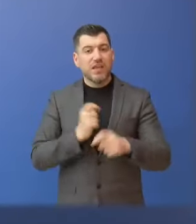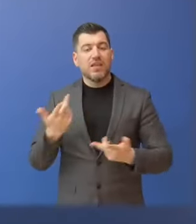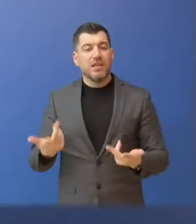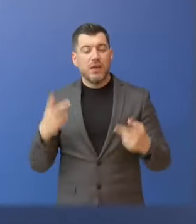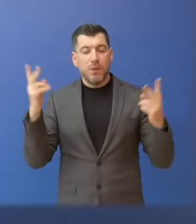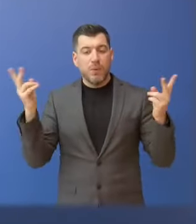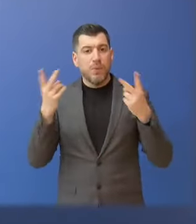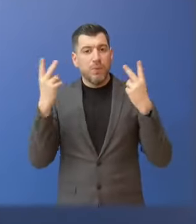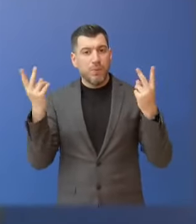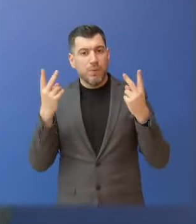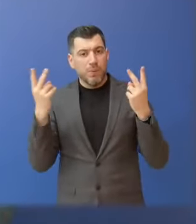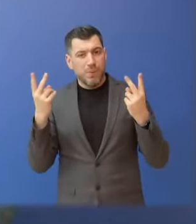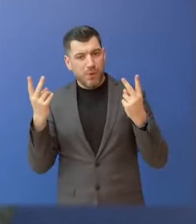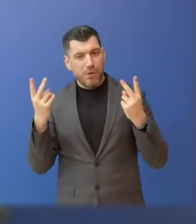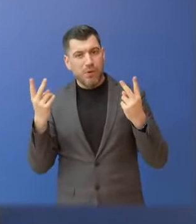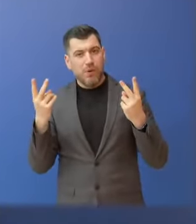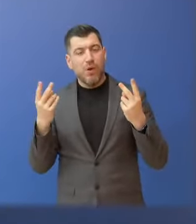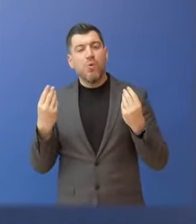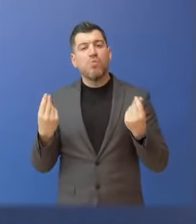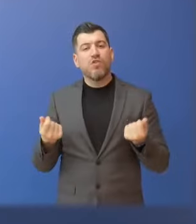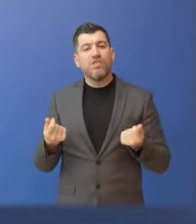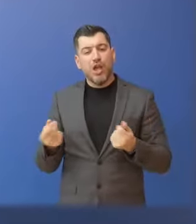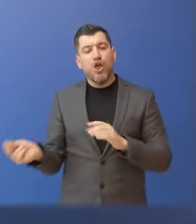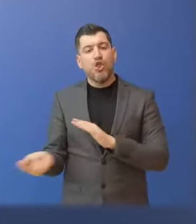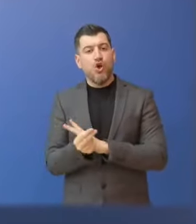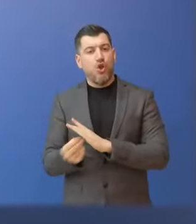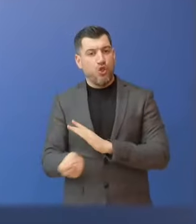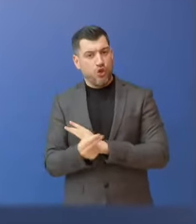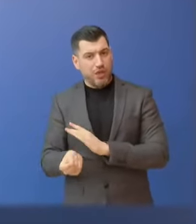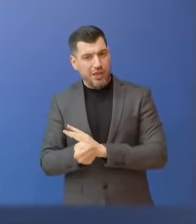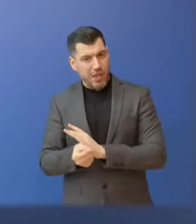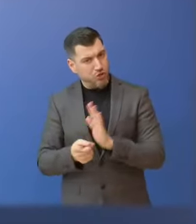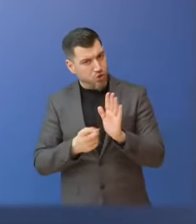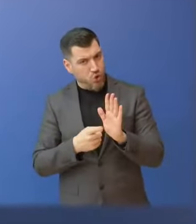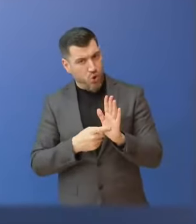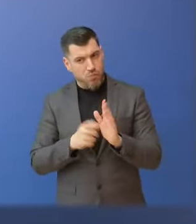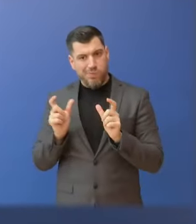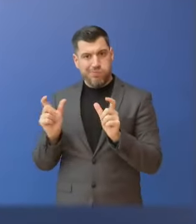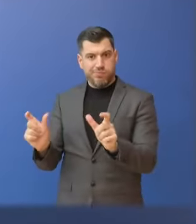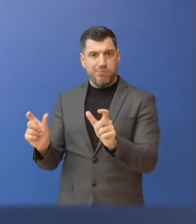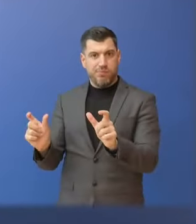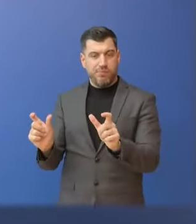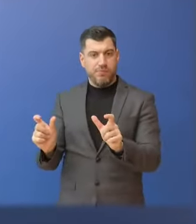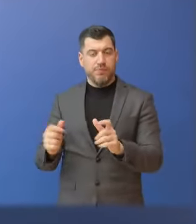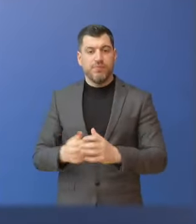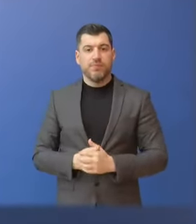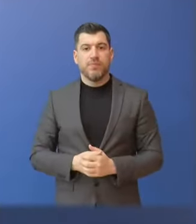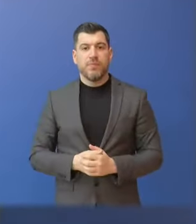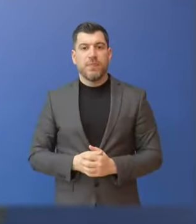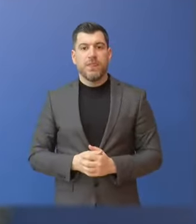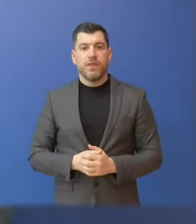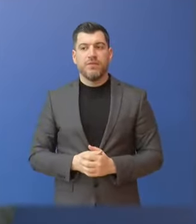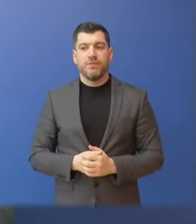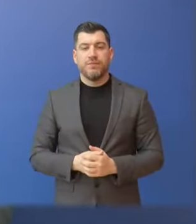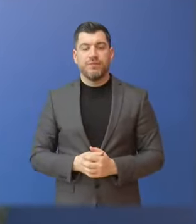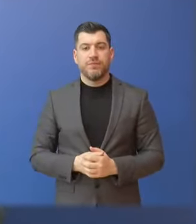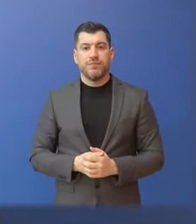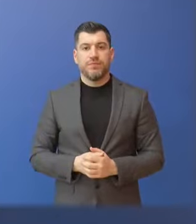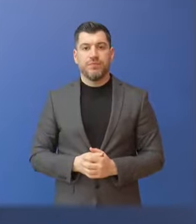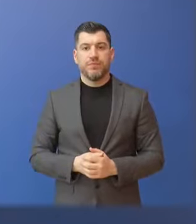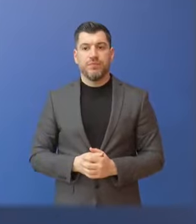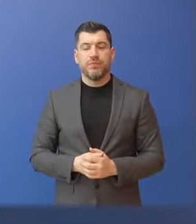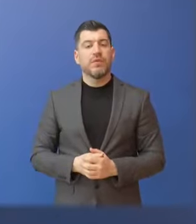μορφή δωροδοκίας και πολλά άλλα νομοθετήματα που έγιναν από το παράθυρο που μείωναν ποινές ε